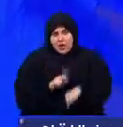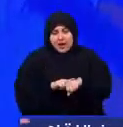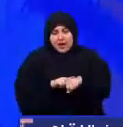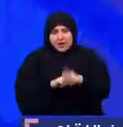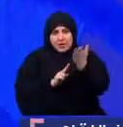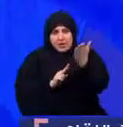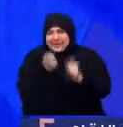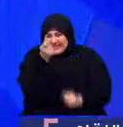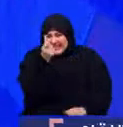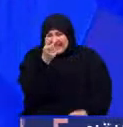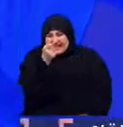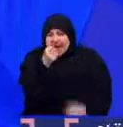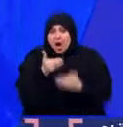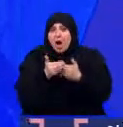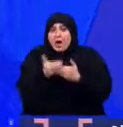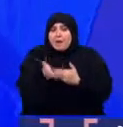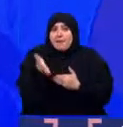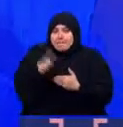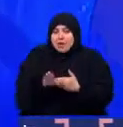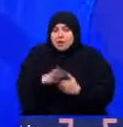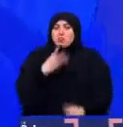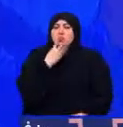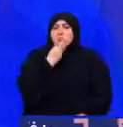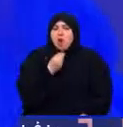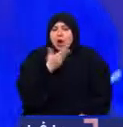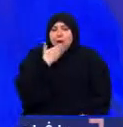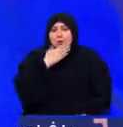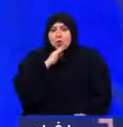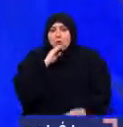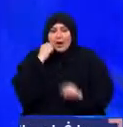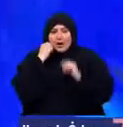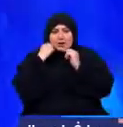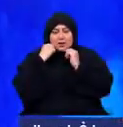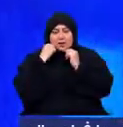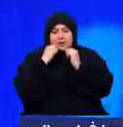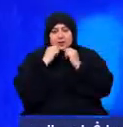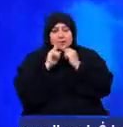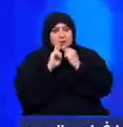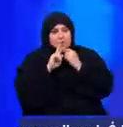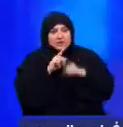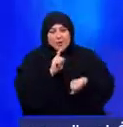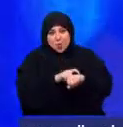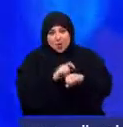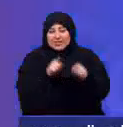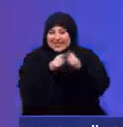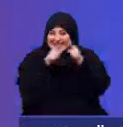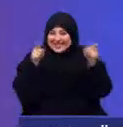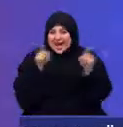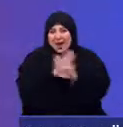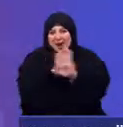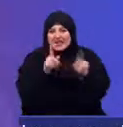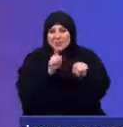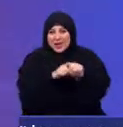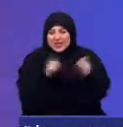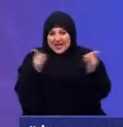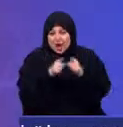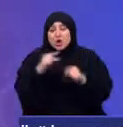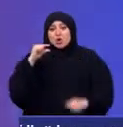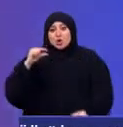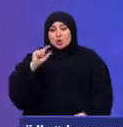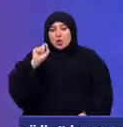كاد يموت. نعم. كاد يموت. للأسف الوقت لا يسعفنا لاستكمال هذا اللقاء الشيق الدكتور